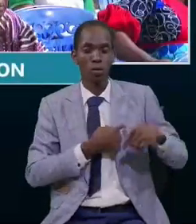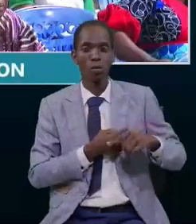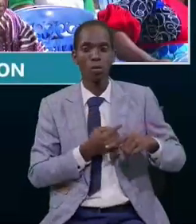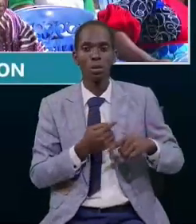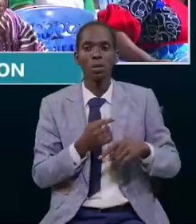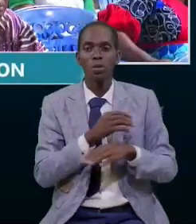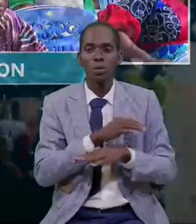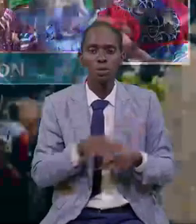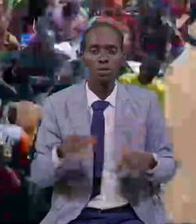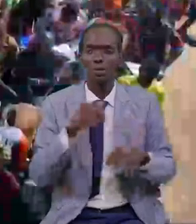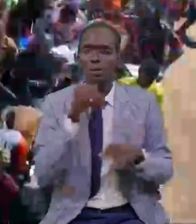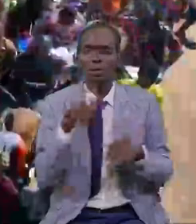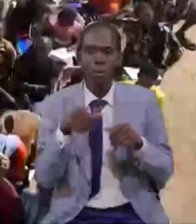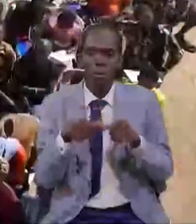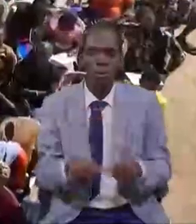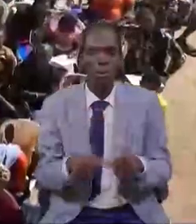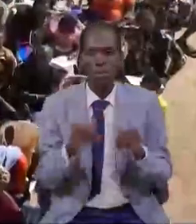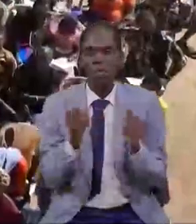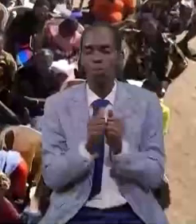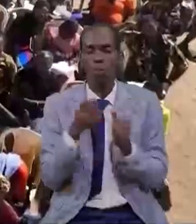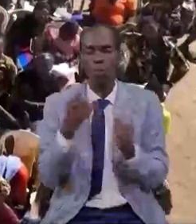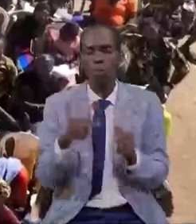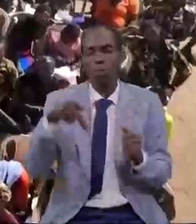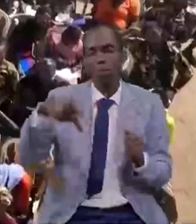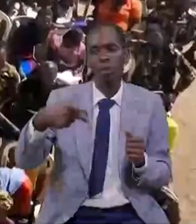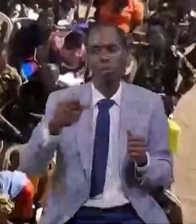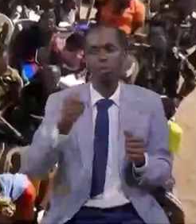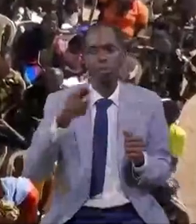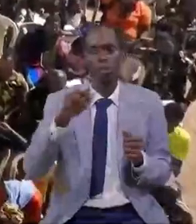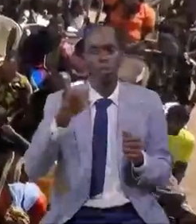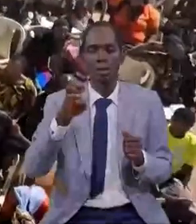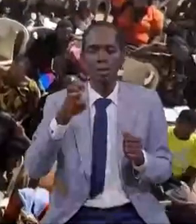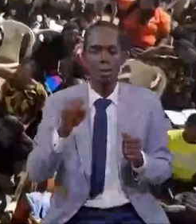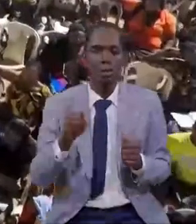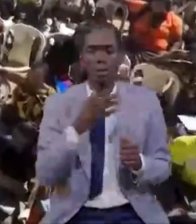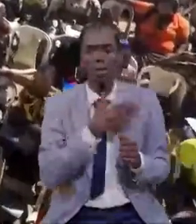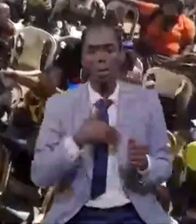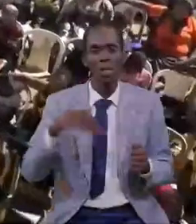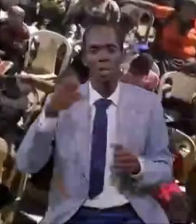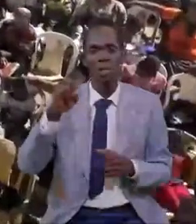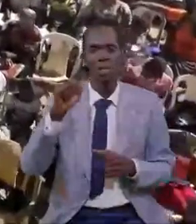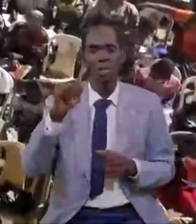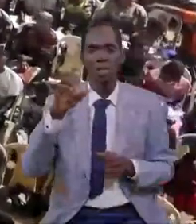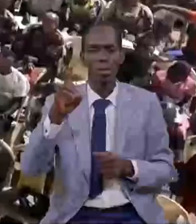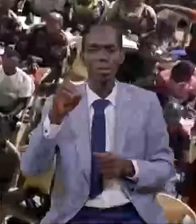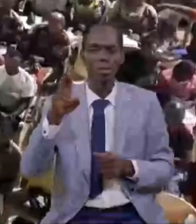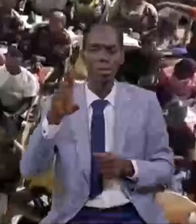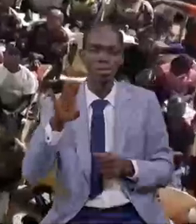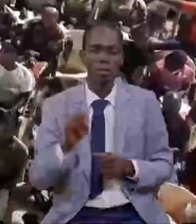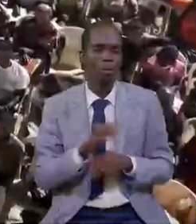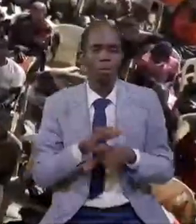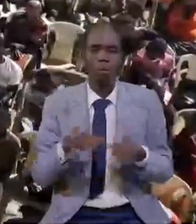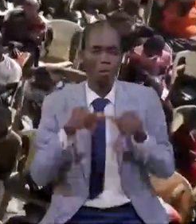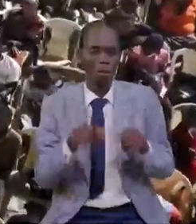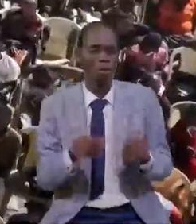restez pas avec les pharisiens et les SAD et les gens qui se disent plus sain que tout le monde parce